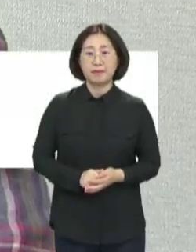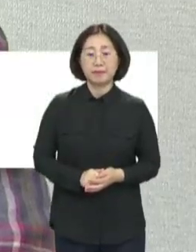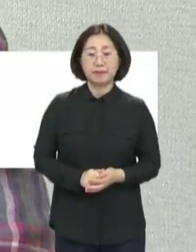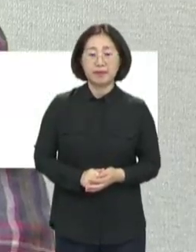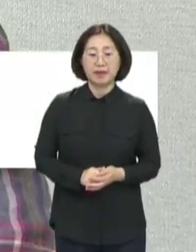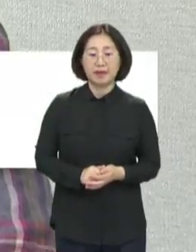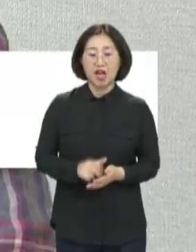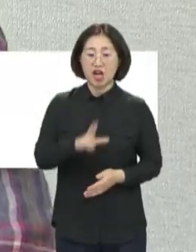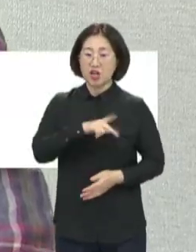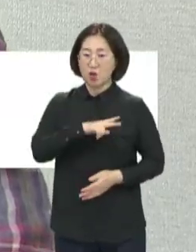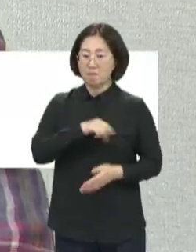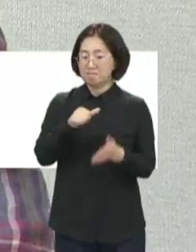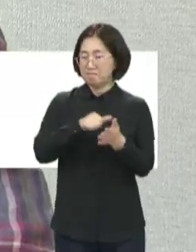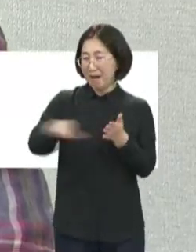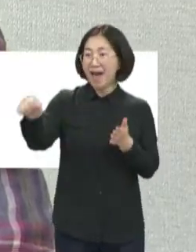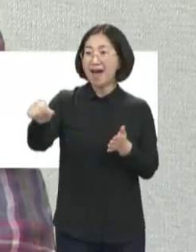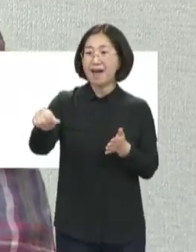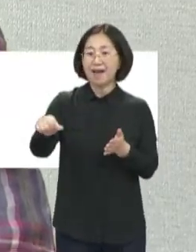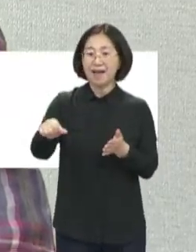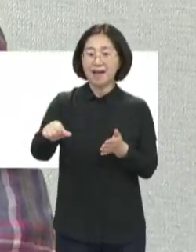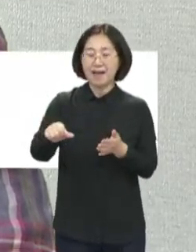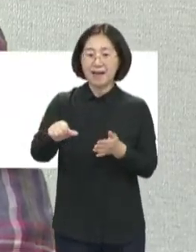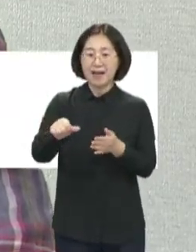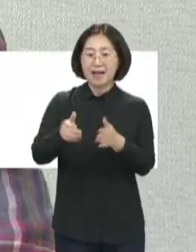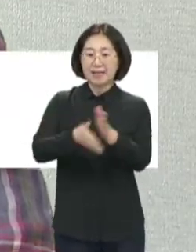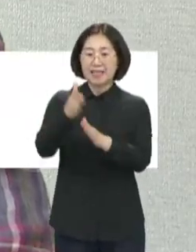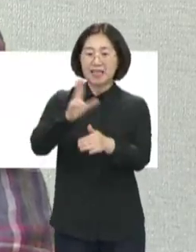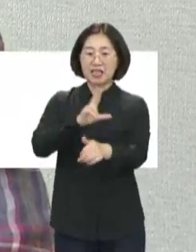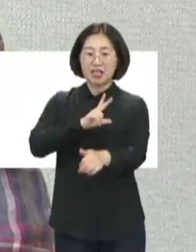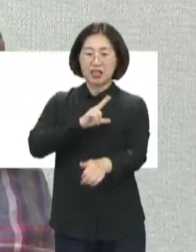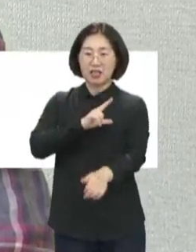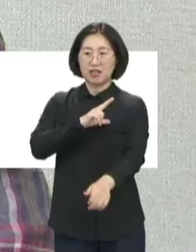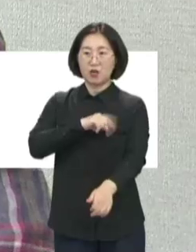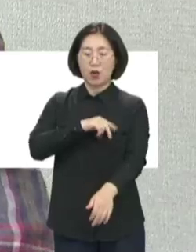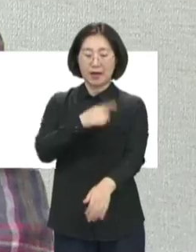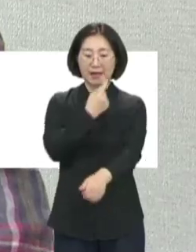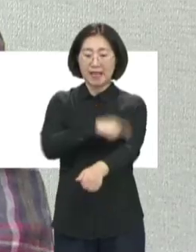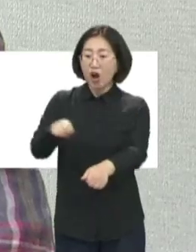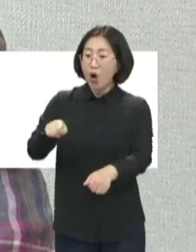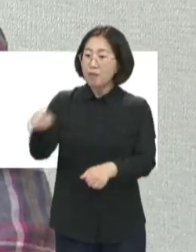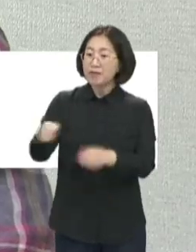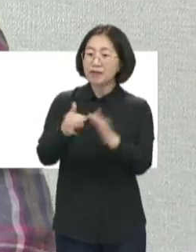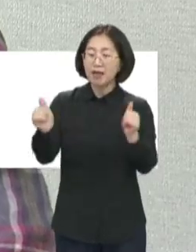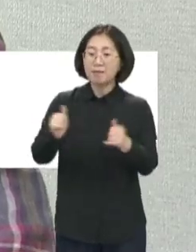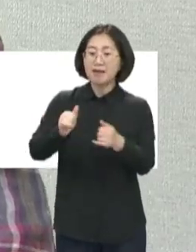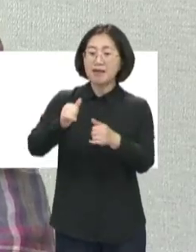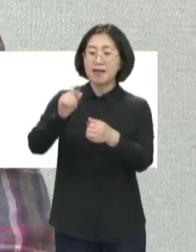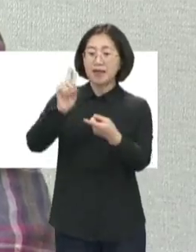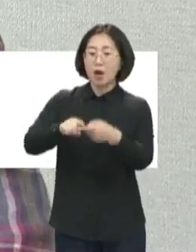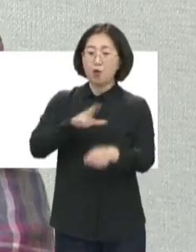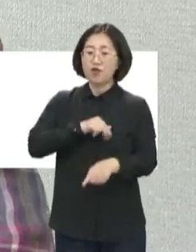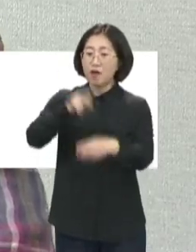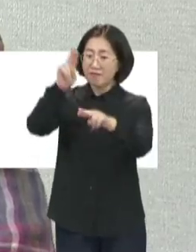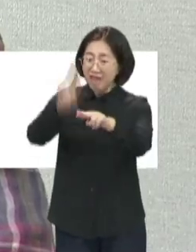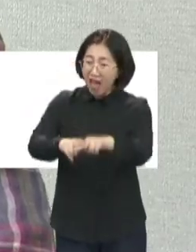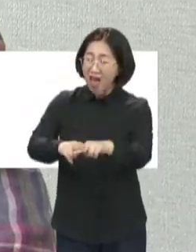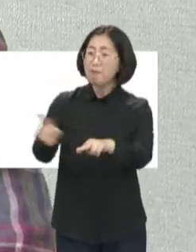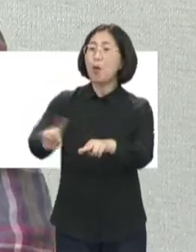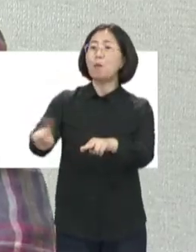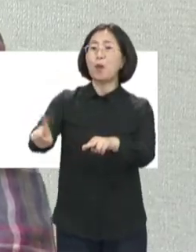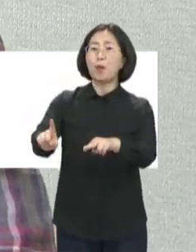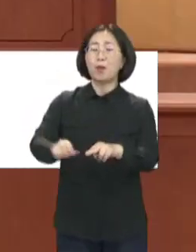생활을 할 수 없는 그런 시의원의 자격이 없는 사람을 계속 그 자리에 유지시킨다는 것도 말도 안 되는